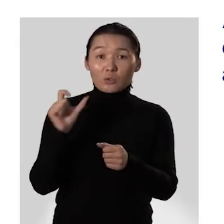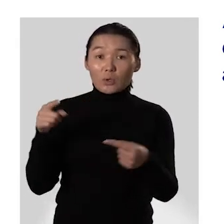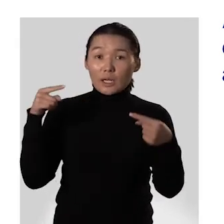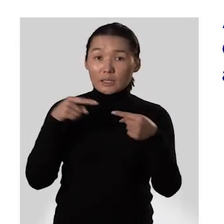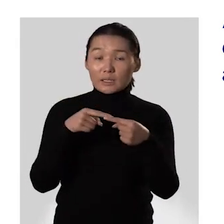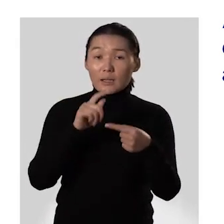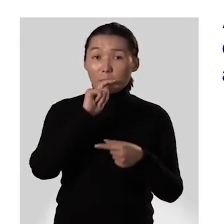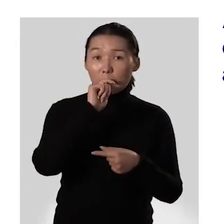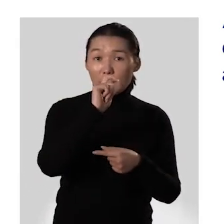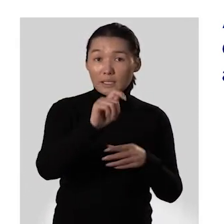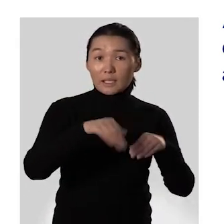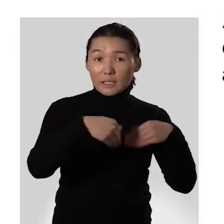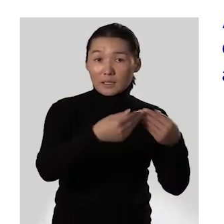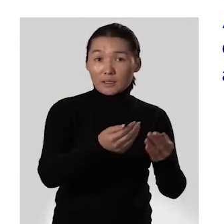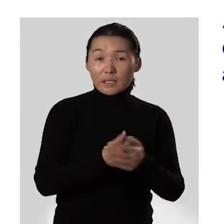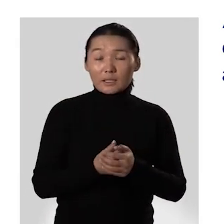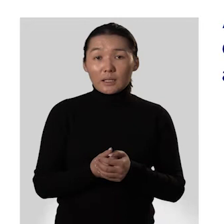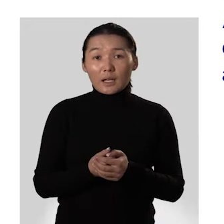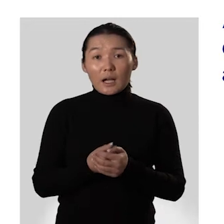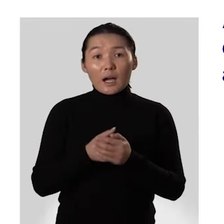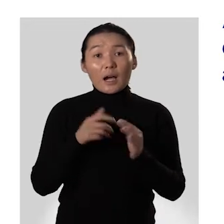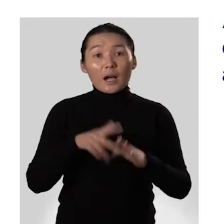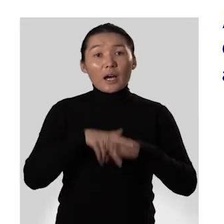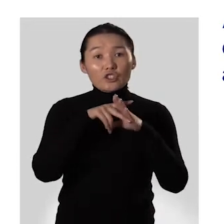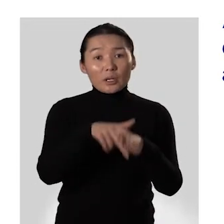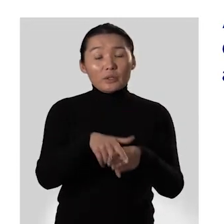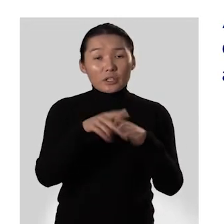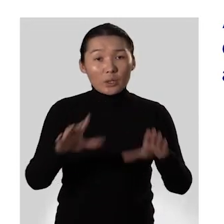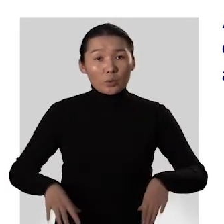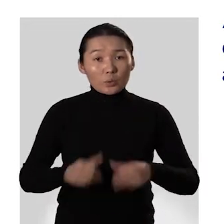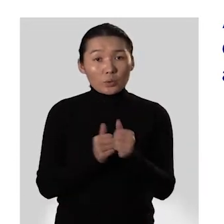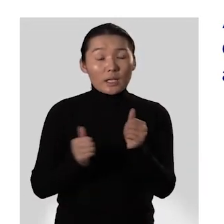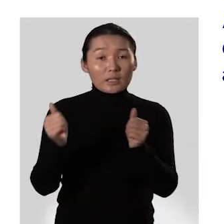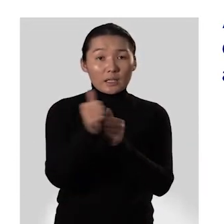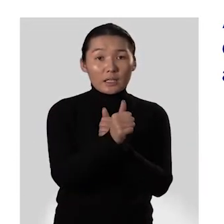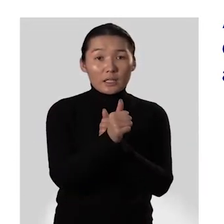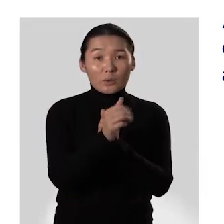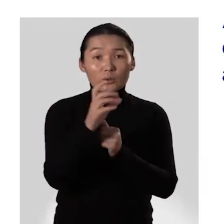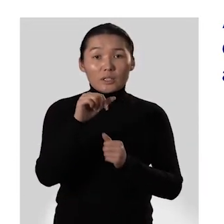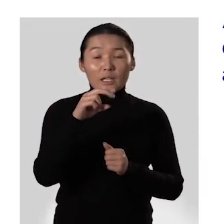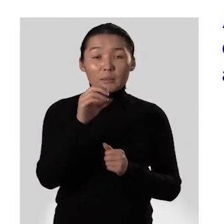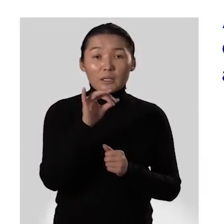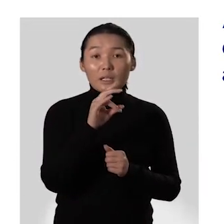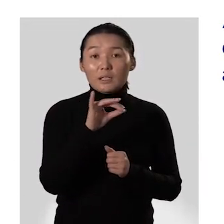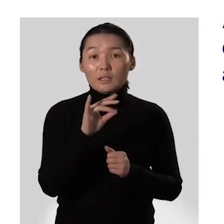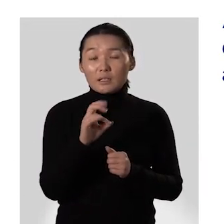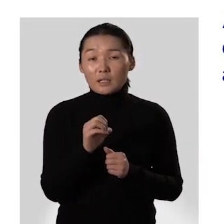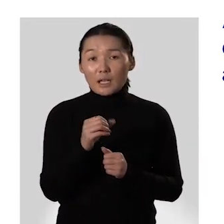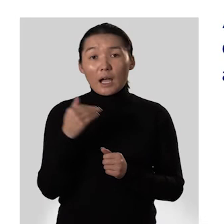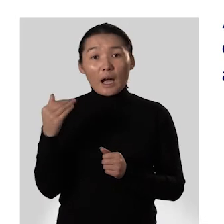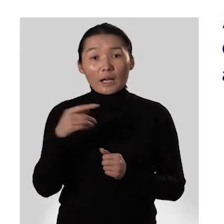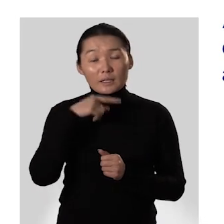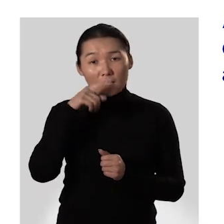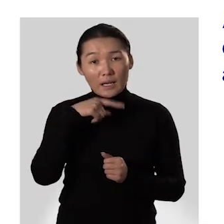байге ыйгарылат. Ат чабышта күлүктүн алдыга келиши саяпкерине жана саяпкердин